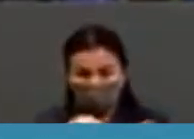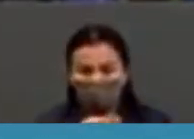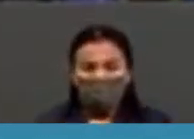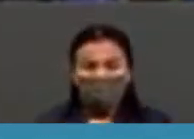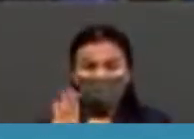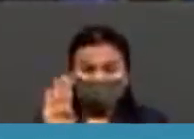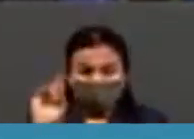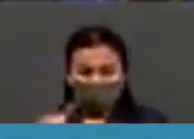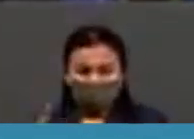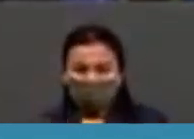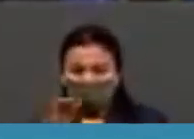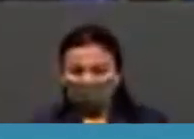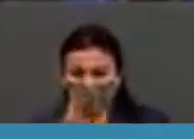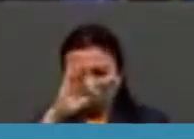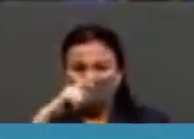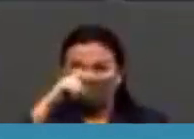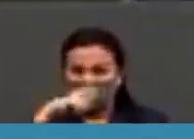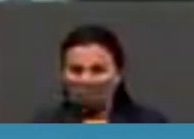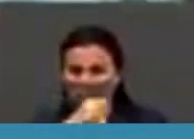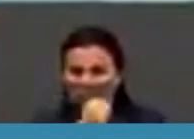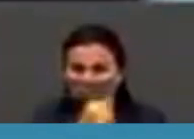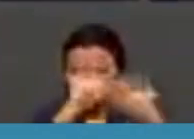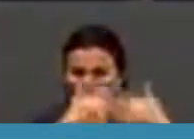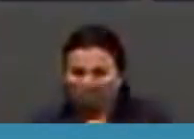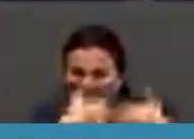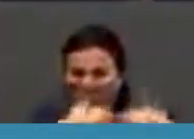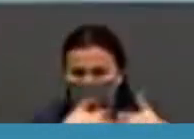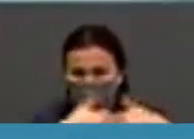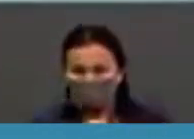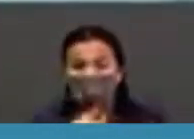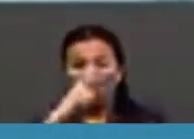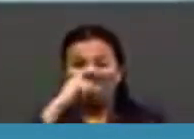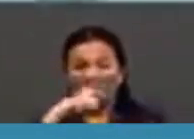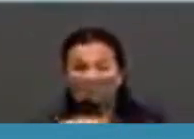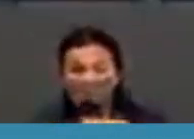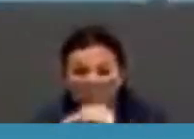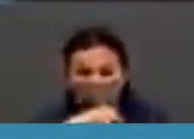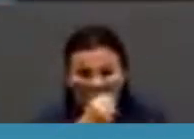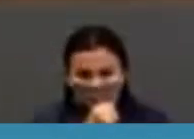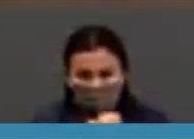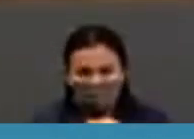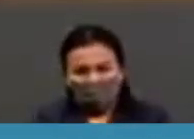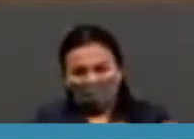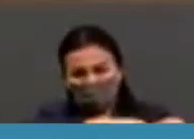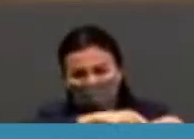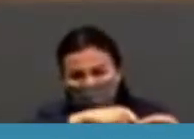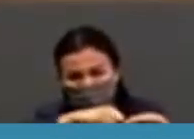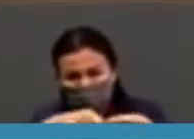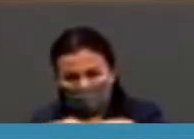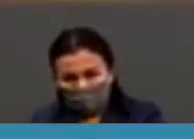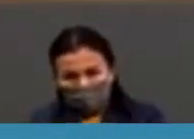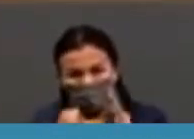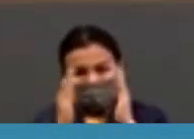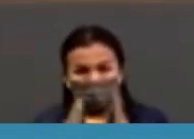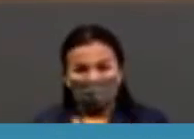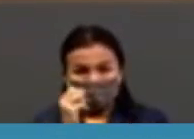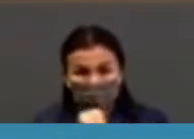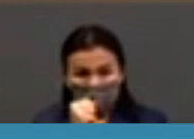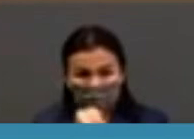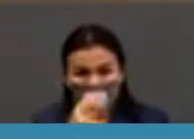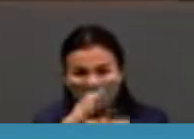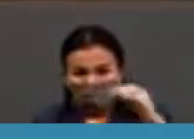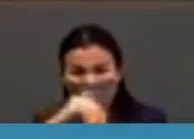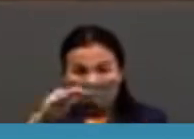อาหารและแปรรูปอุตสาหกรรมพลังงานสะอาดและอุตสาหกรรมยานยนต์ไฟฟ้า EV ที่จะกลับเคลื่อนบริบทเศรษฐกิจสี